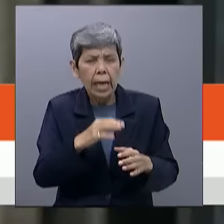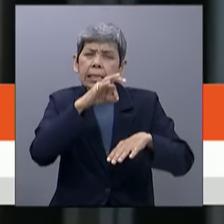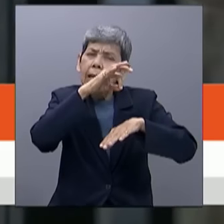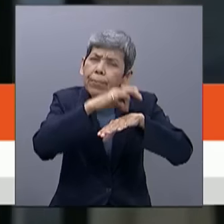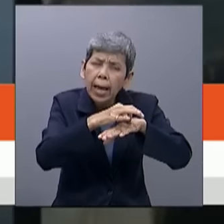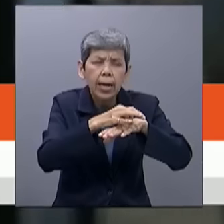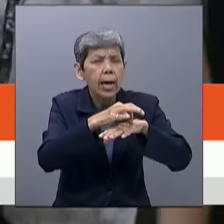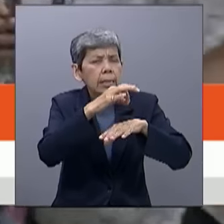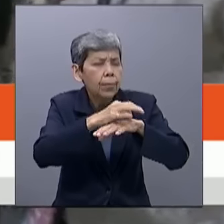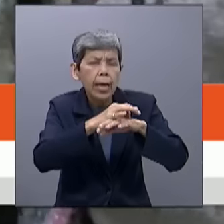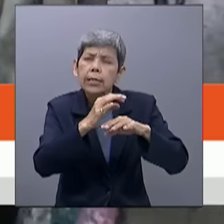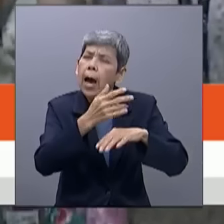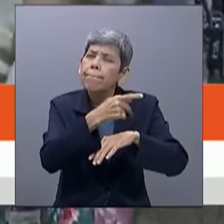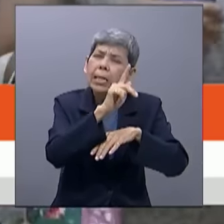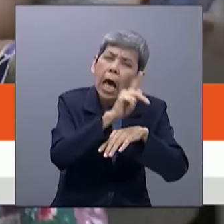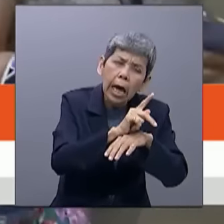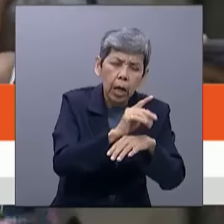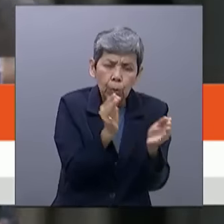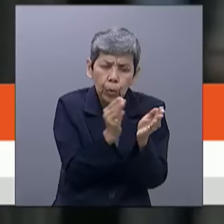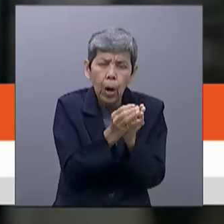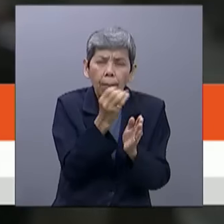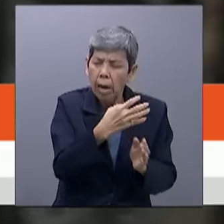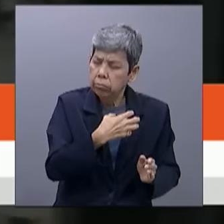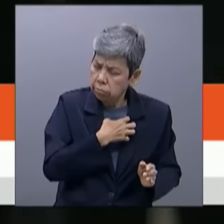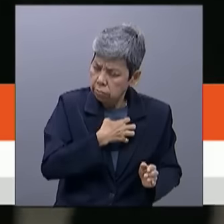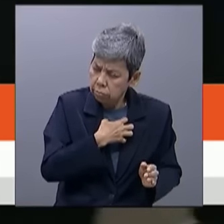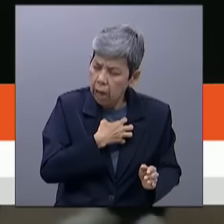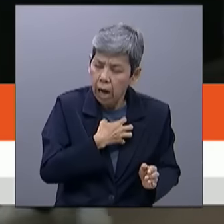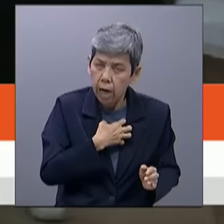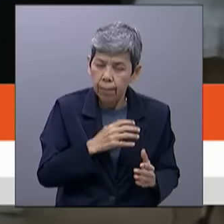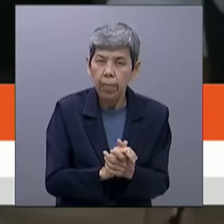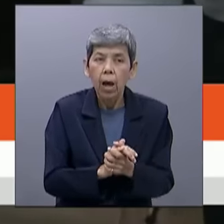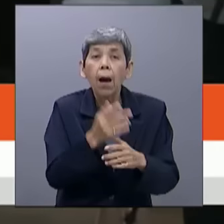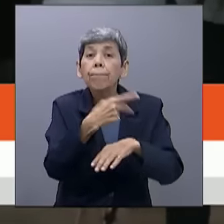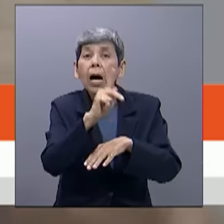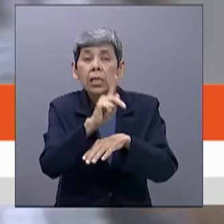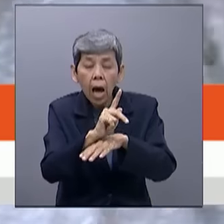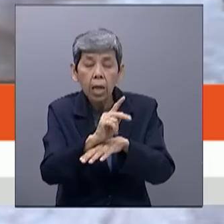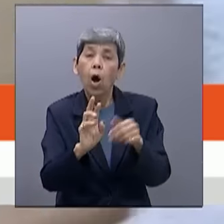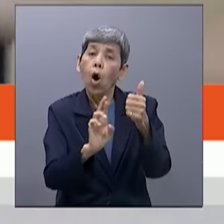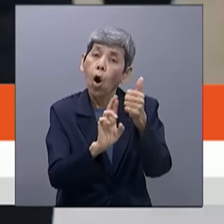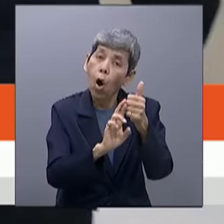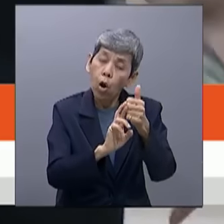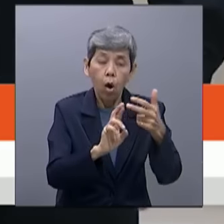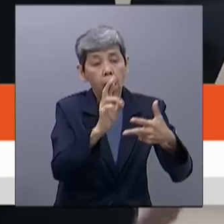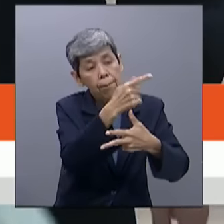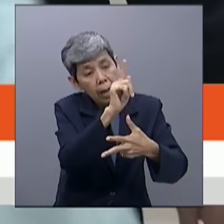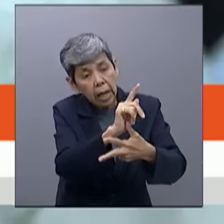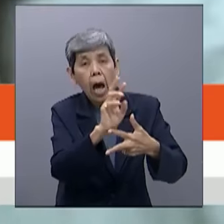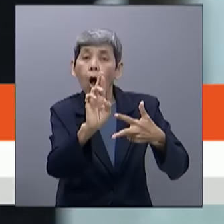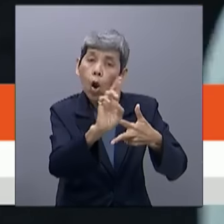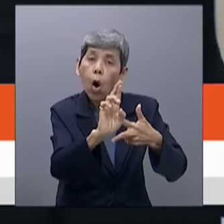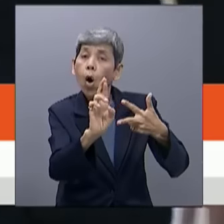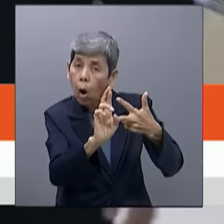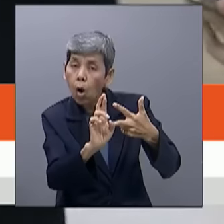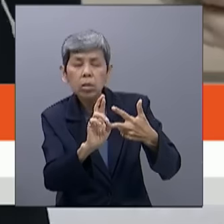สำคัญสำคัญเนี่ยคนเสียงข้างมากเขาก็จะเอานะประธานก็ดีรองลำดับหนึ่งก็ดีก็จะเอ